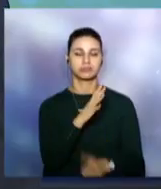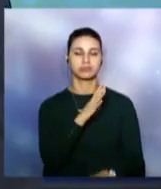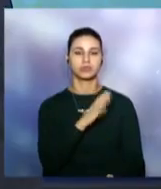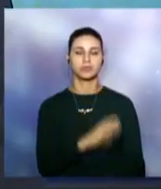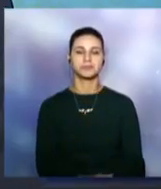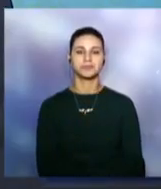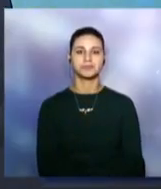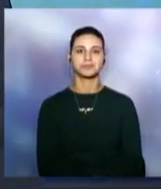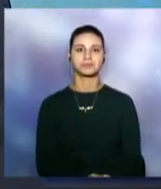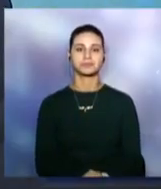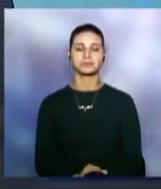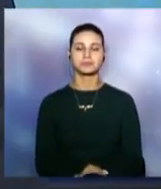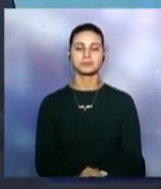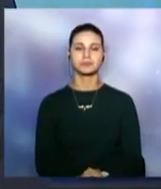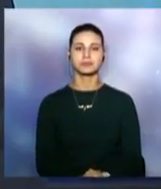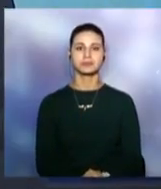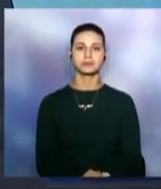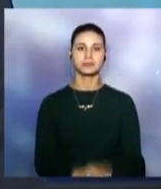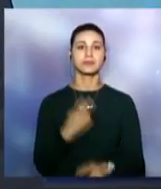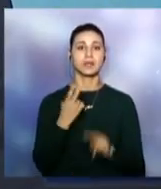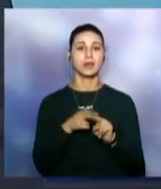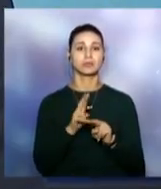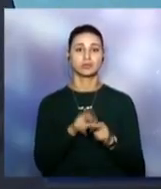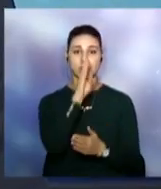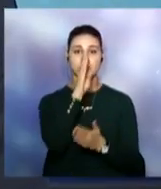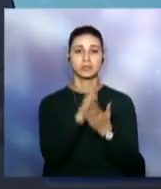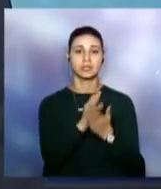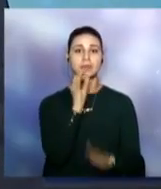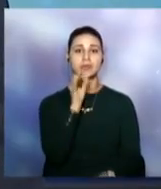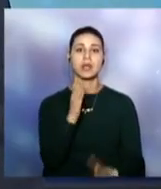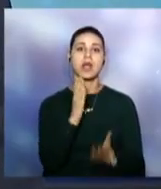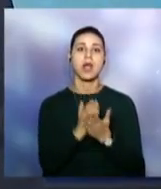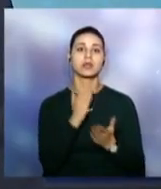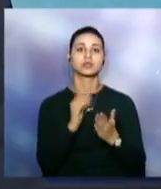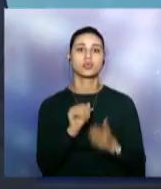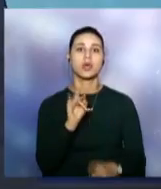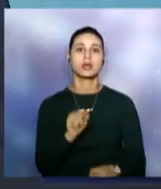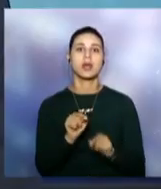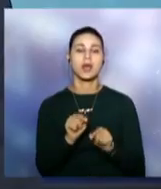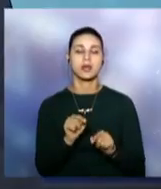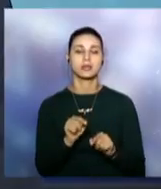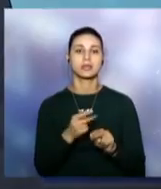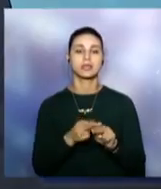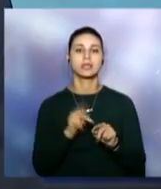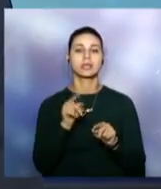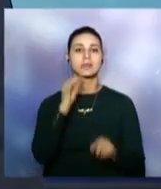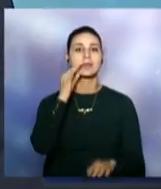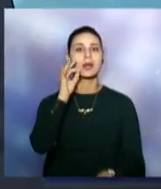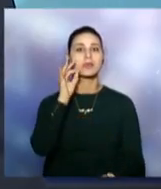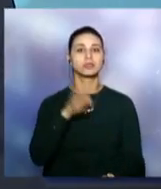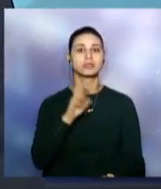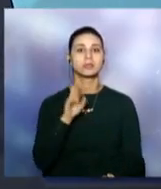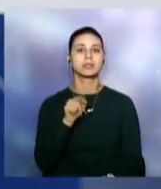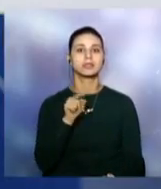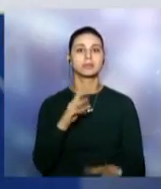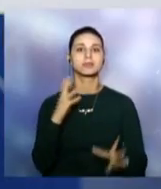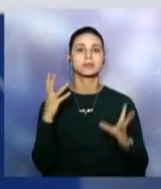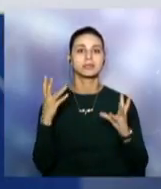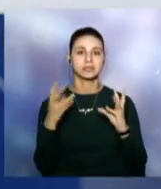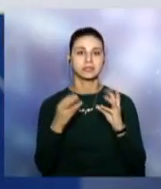აღმოჩენადია. ასე რომ პირდაპირ გვეუბნება არის თუ არა კაპენციტი იმ გამოცდილებასთან და იმ საერთო